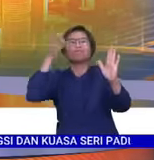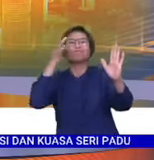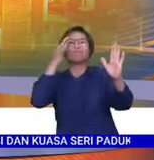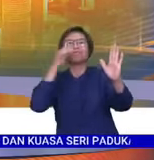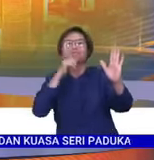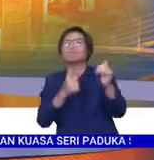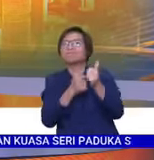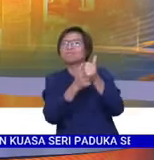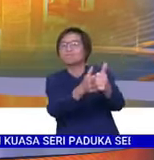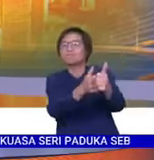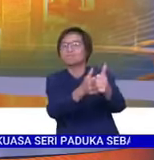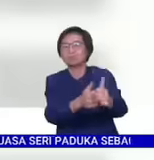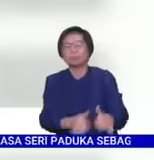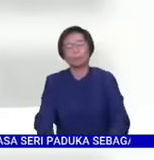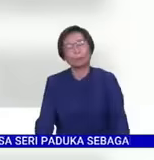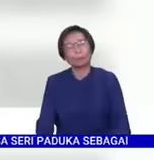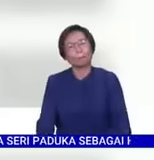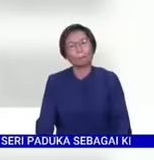persekutuan